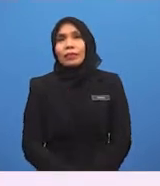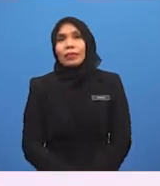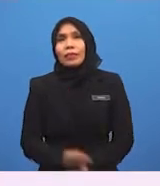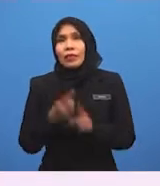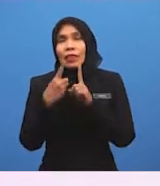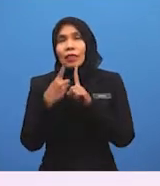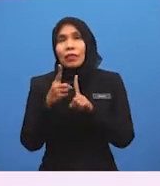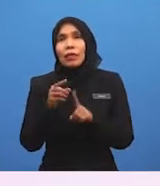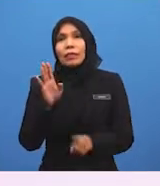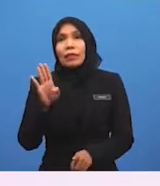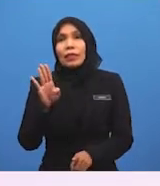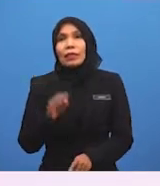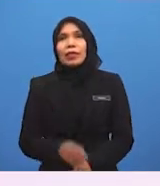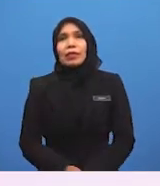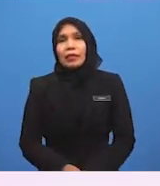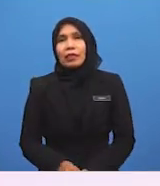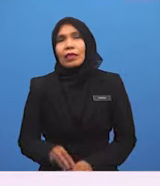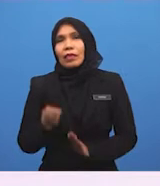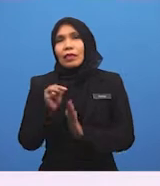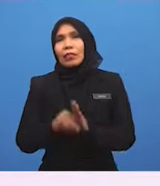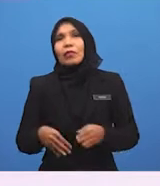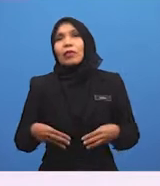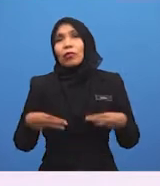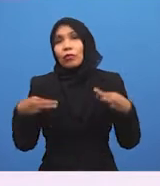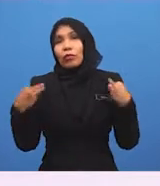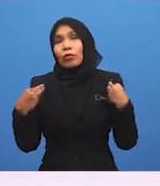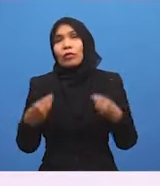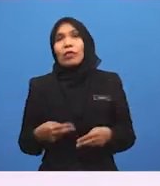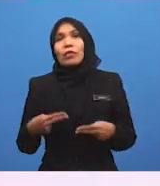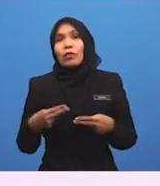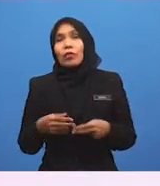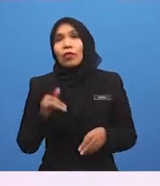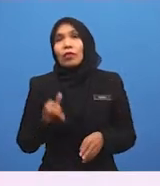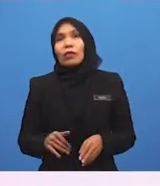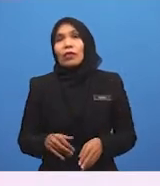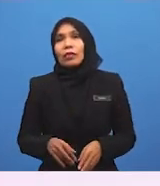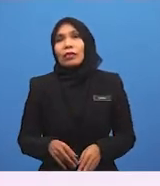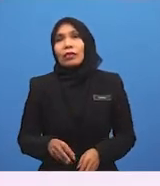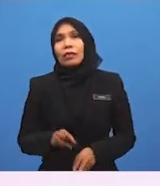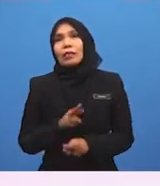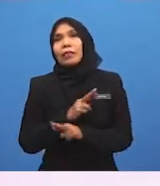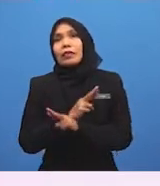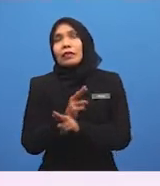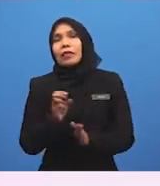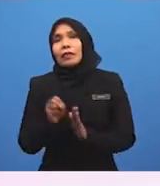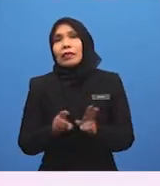adalah B. Mewujudkan hubungan yang lebih mesra sesama